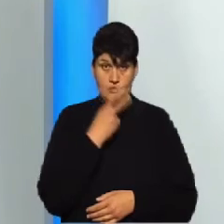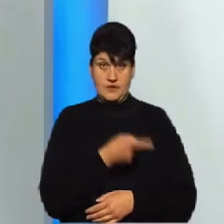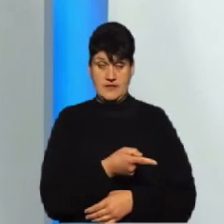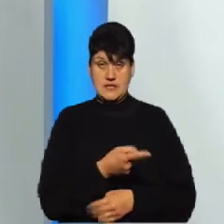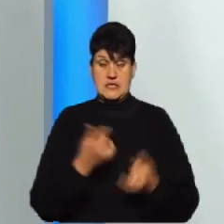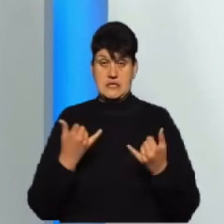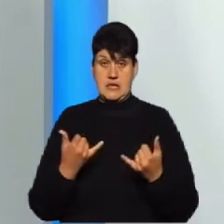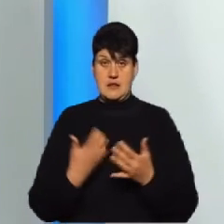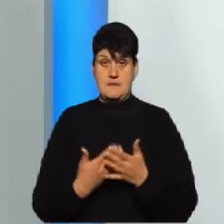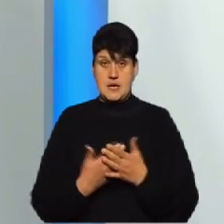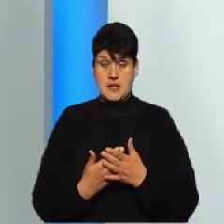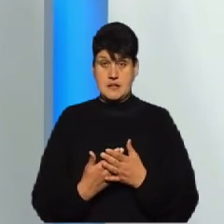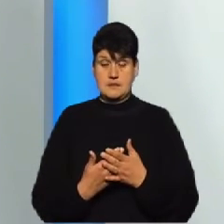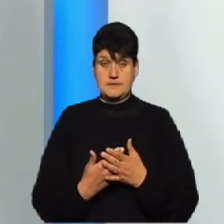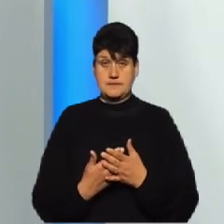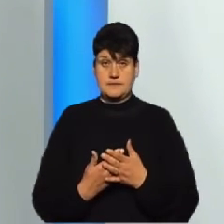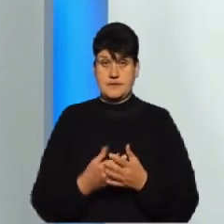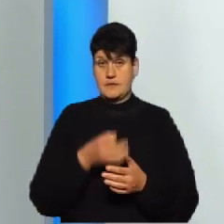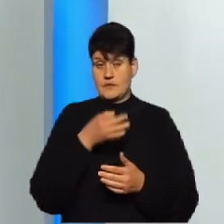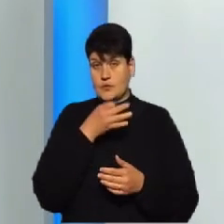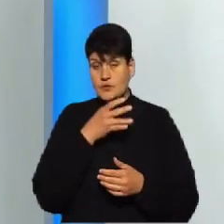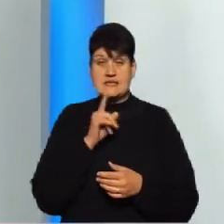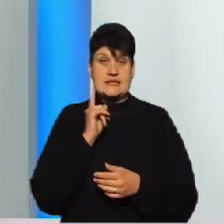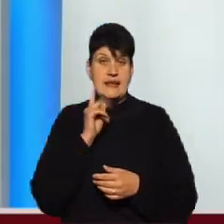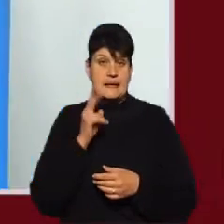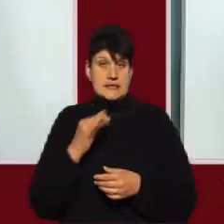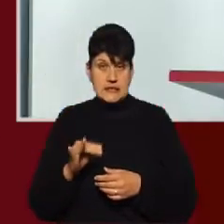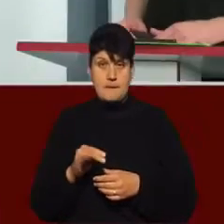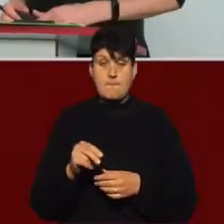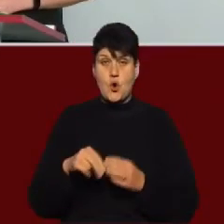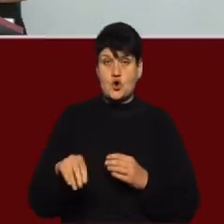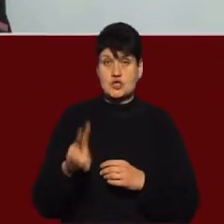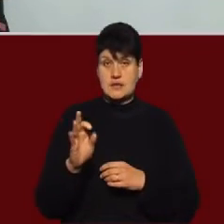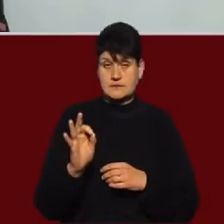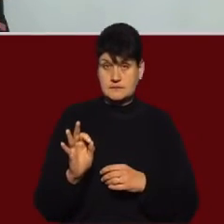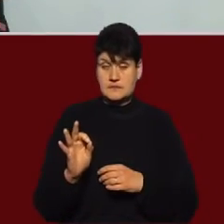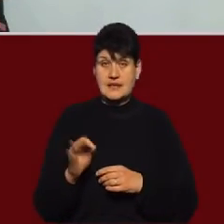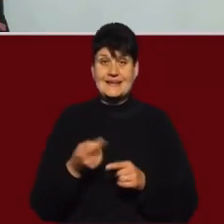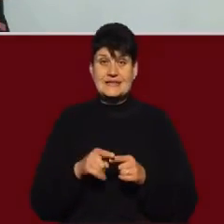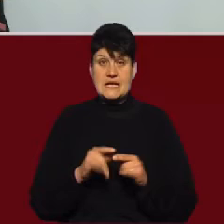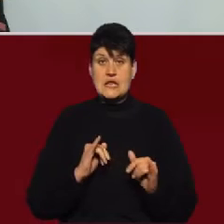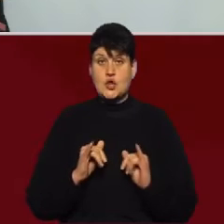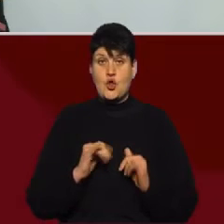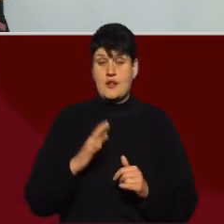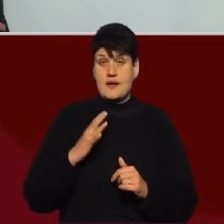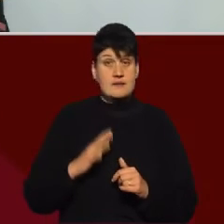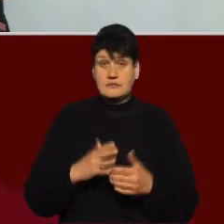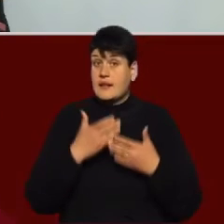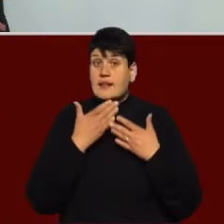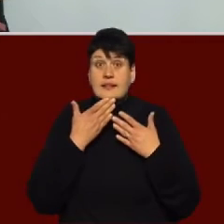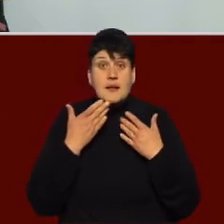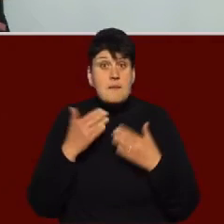прихильники Зеленського і Порошенка, так? Відповідно, цієї толерантності практично немає, і навіть в сім'ях можуть